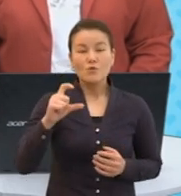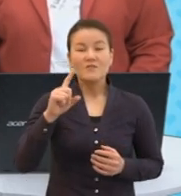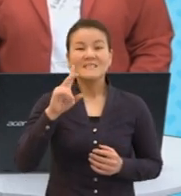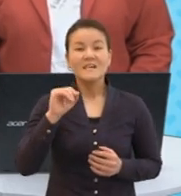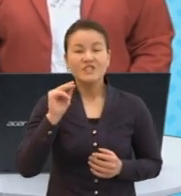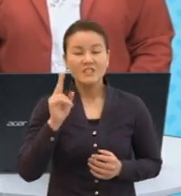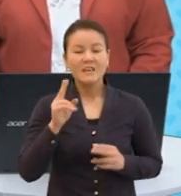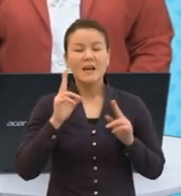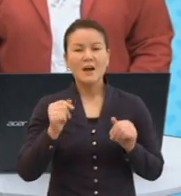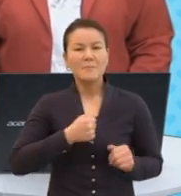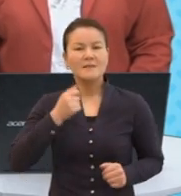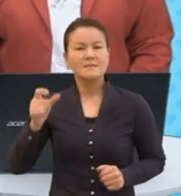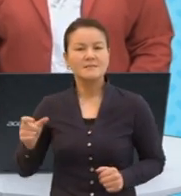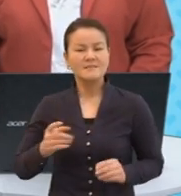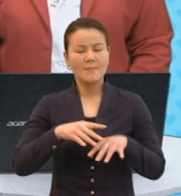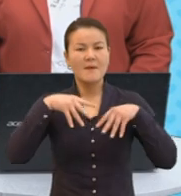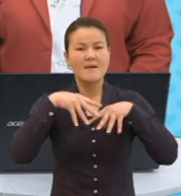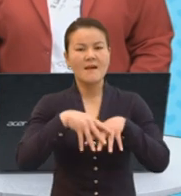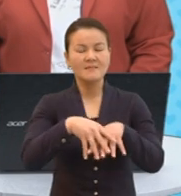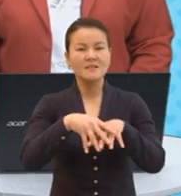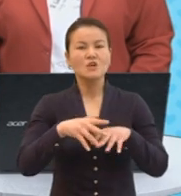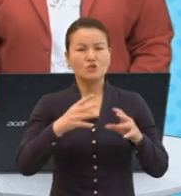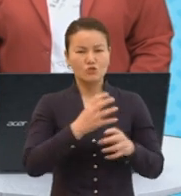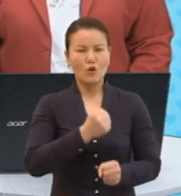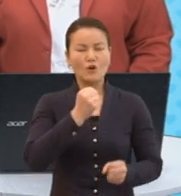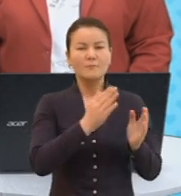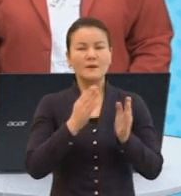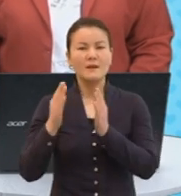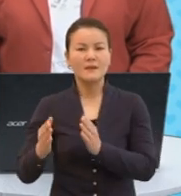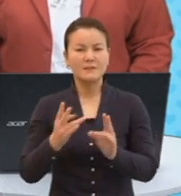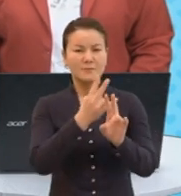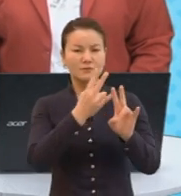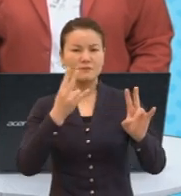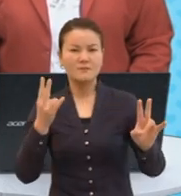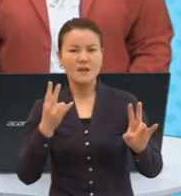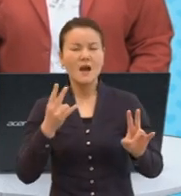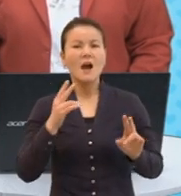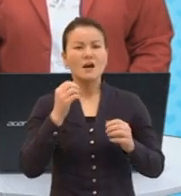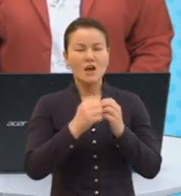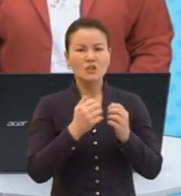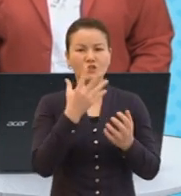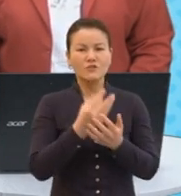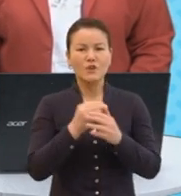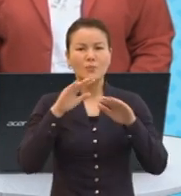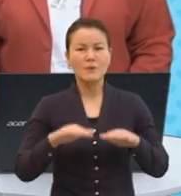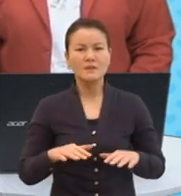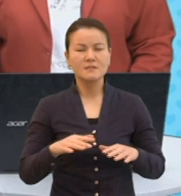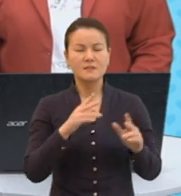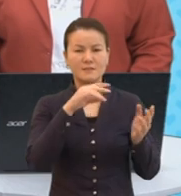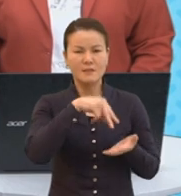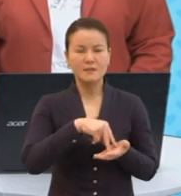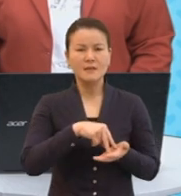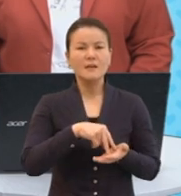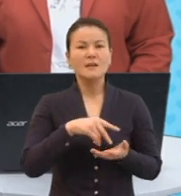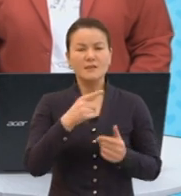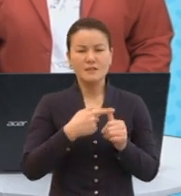Буквы-значки, как бойцы на парад, в строгом порядке построились в ряд. Каждый в условленном месте стоит, и